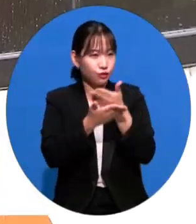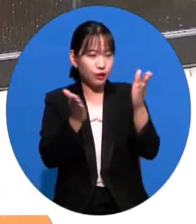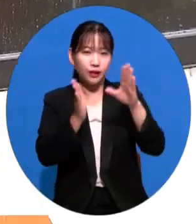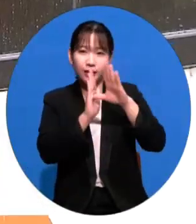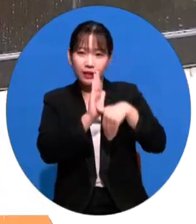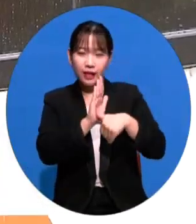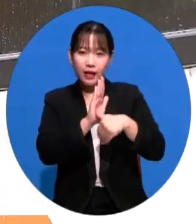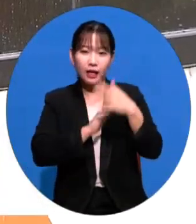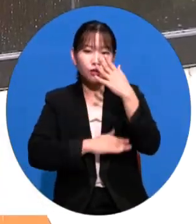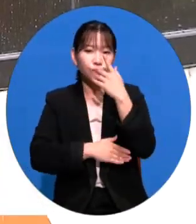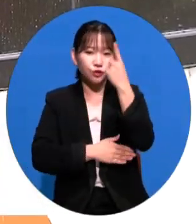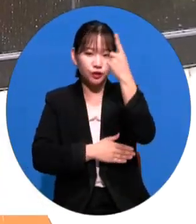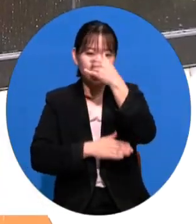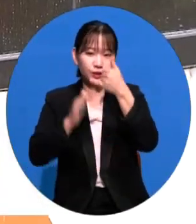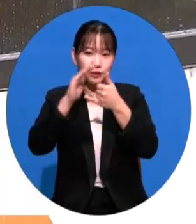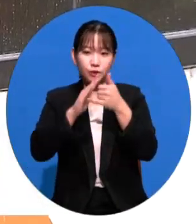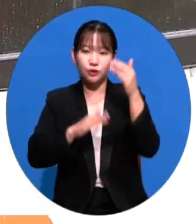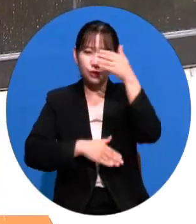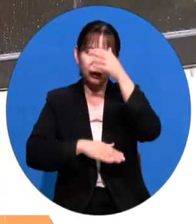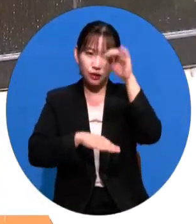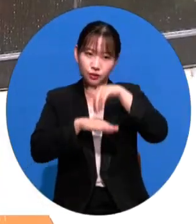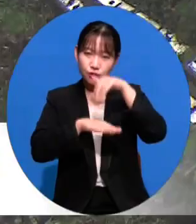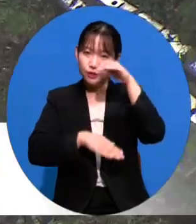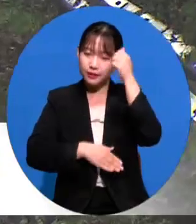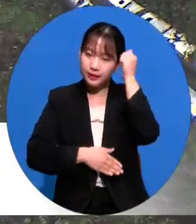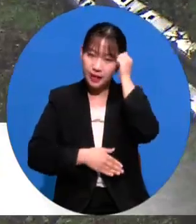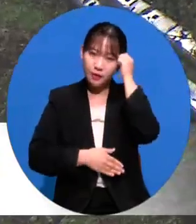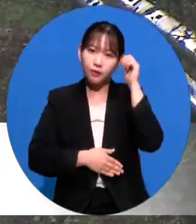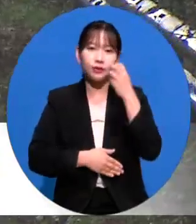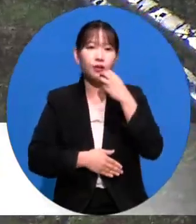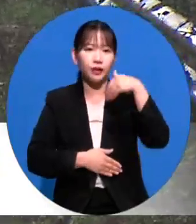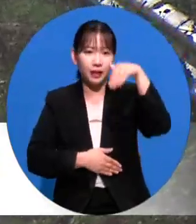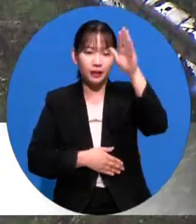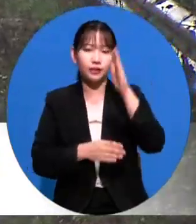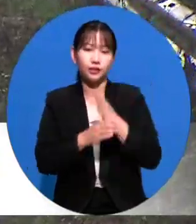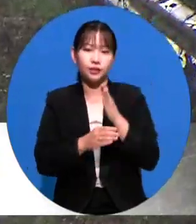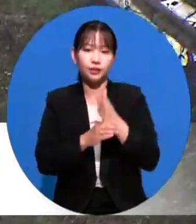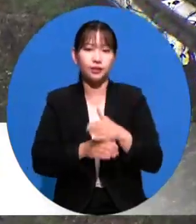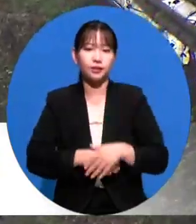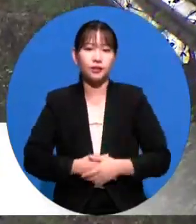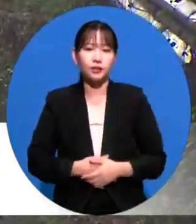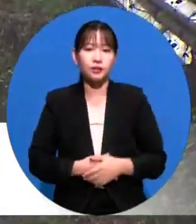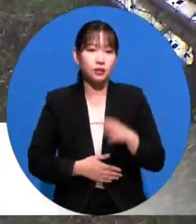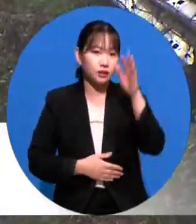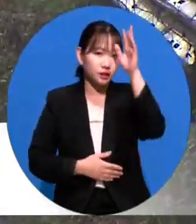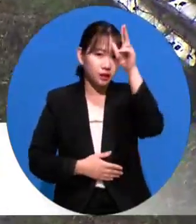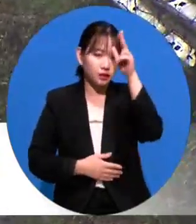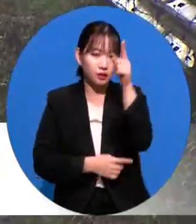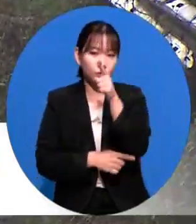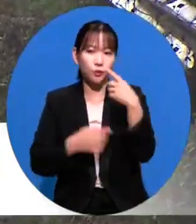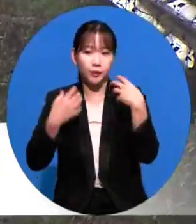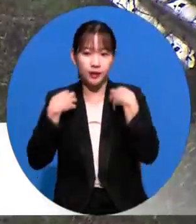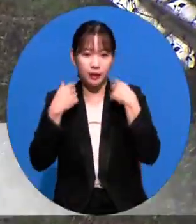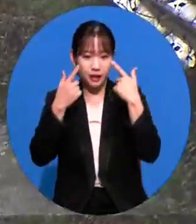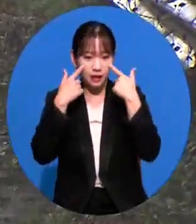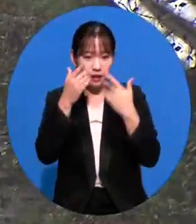과정에서 순천시 청소년 수련원에 머물렀다 서울로 돌아가는 길이었습니다. 경찰과